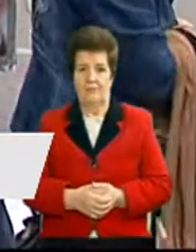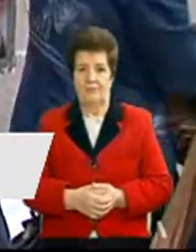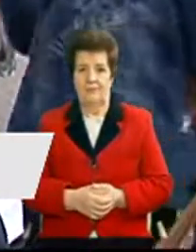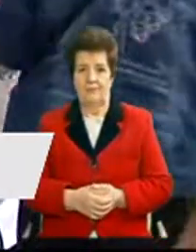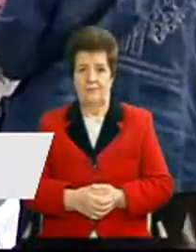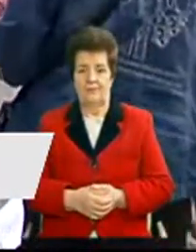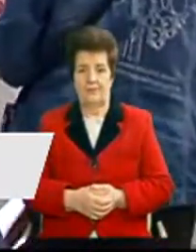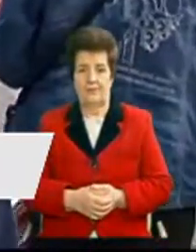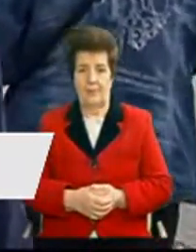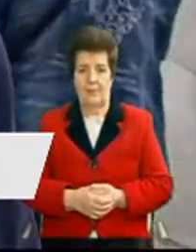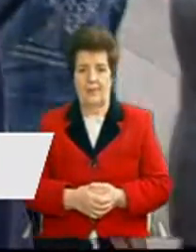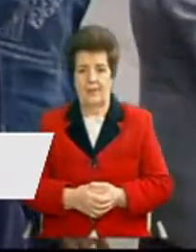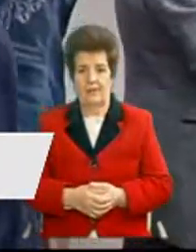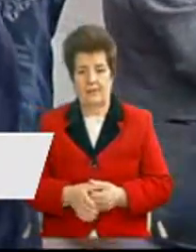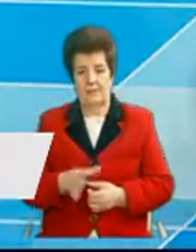lumea să trăiască o licuță mai bine.